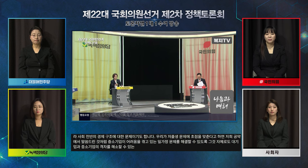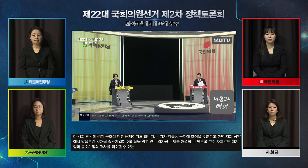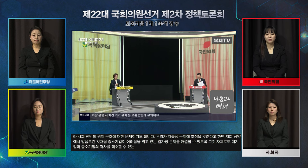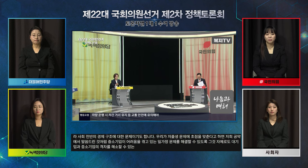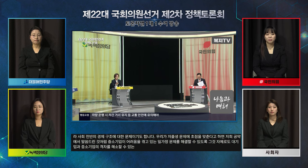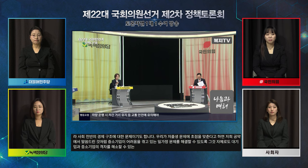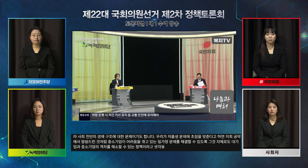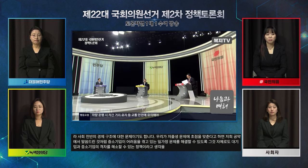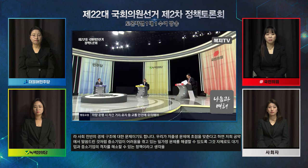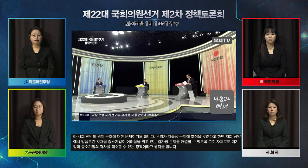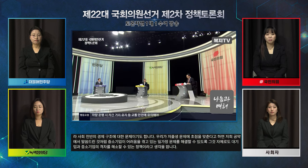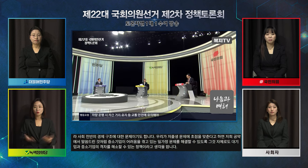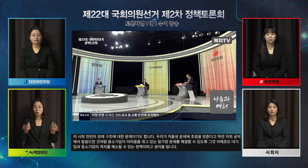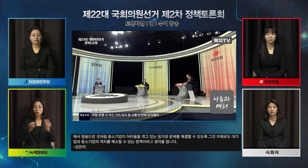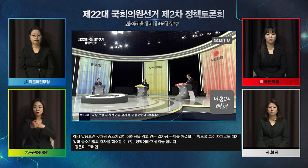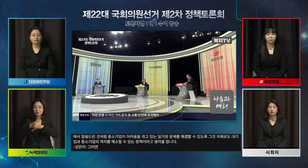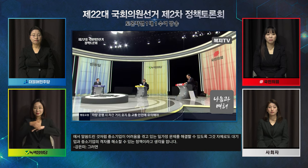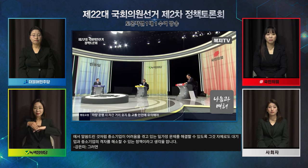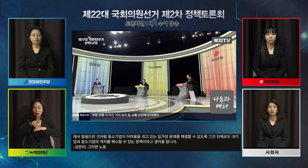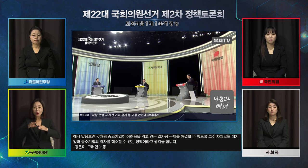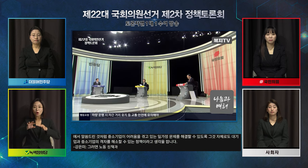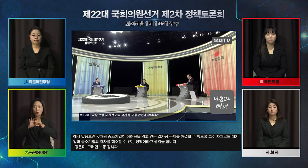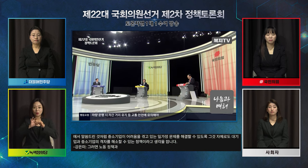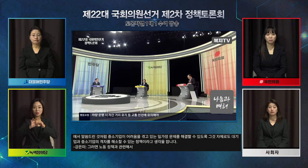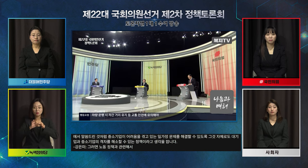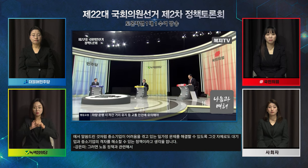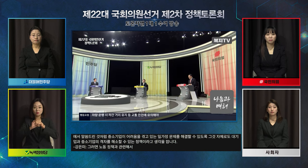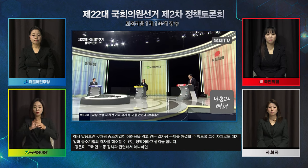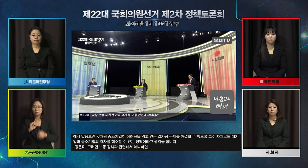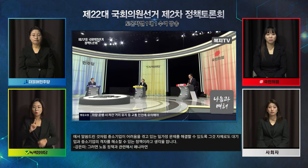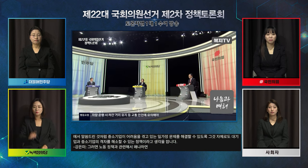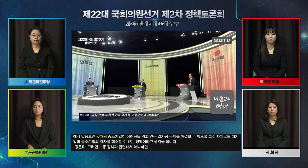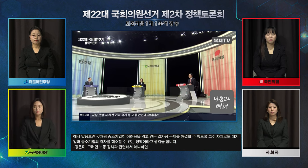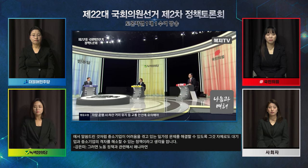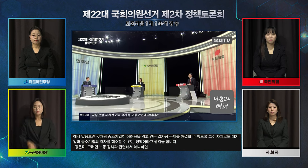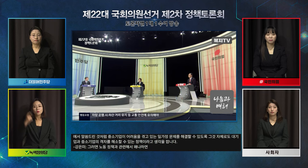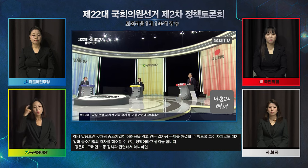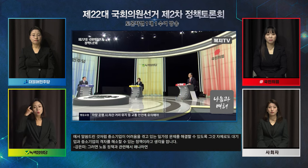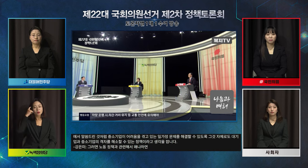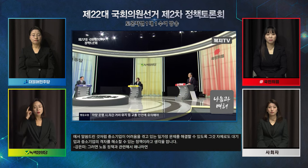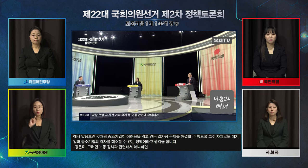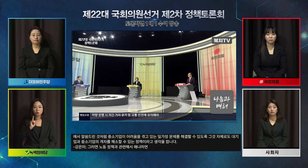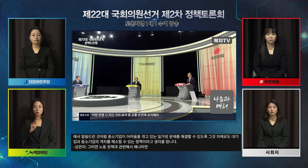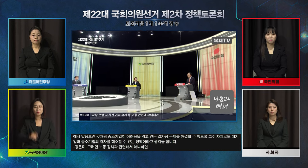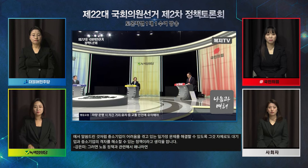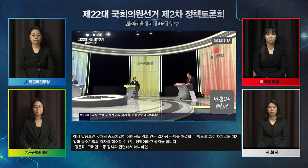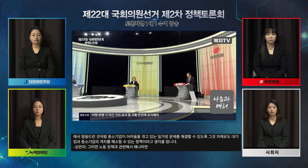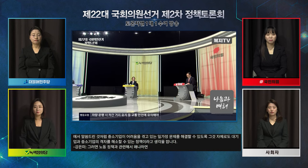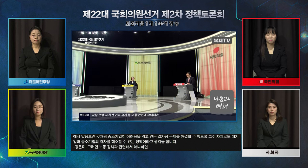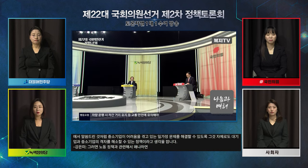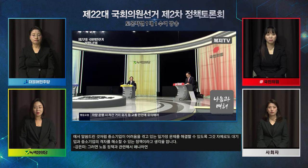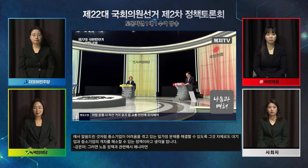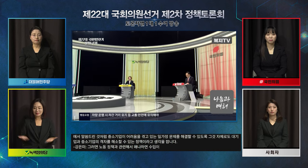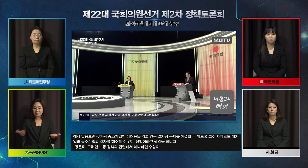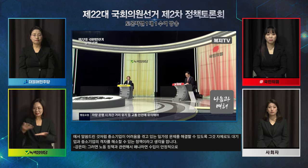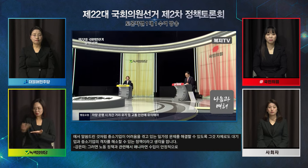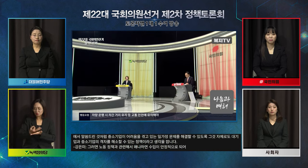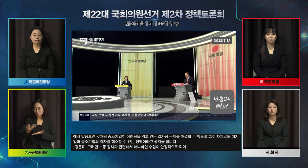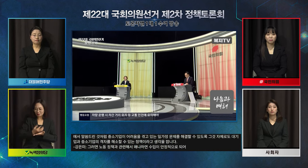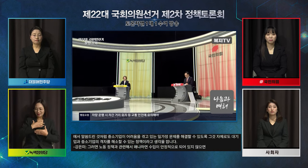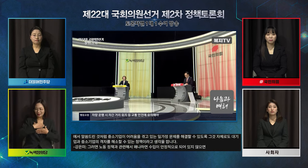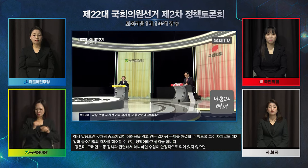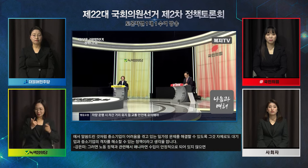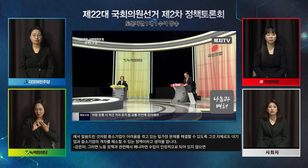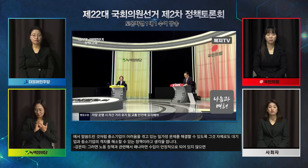그러면 노동정책과 관련해서 왜냐하면 수입이 안정적으로 돼 있지 않으면